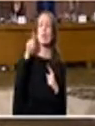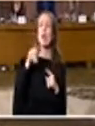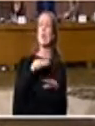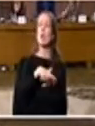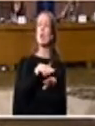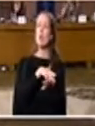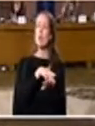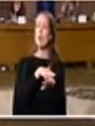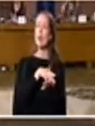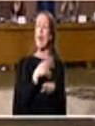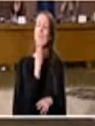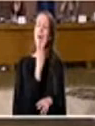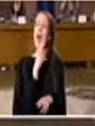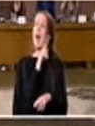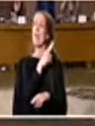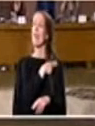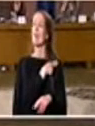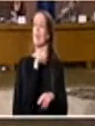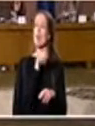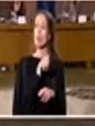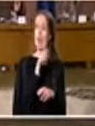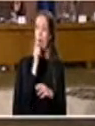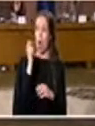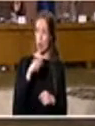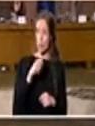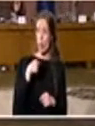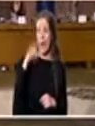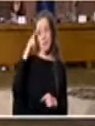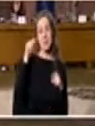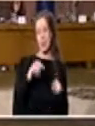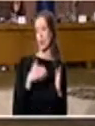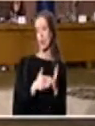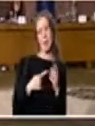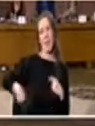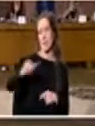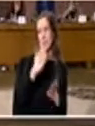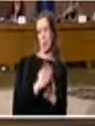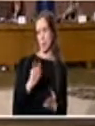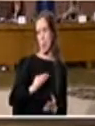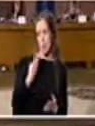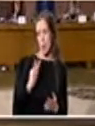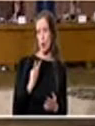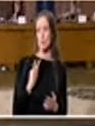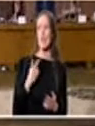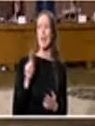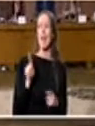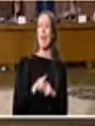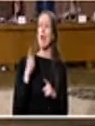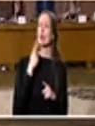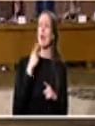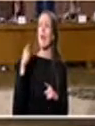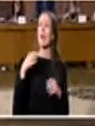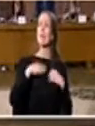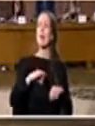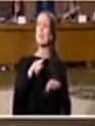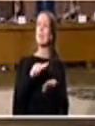dva nadležna odbora, na što, ja mislim, svi zajedno treba da budemo ponosni, ne, kako je to sa pravom rekla predsednica Skupštine,